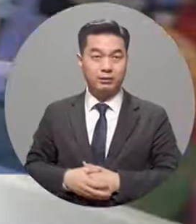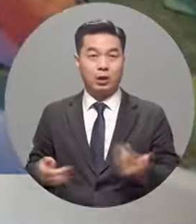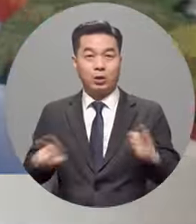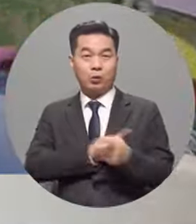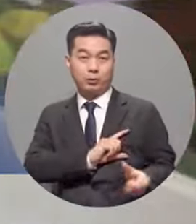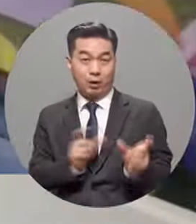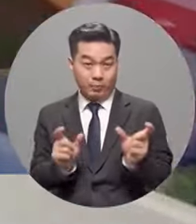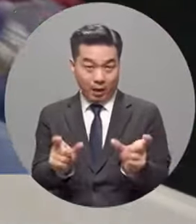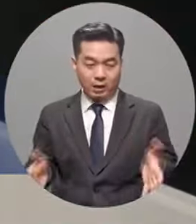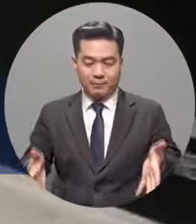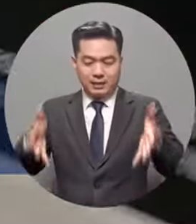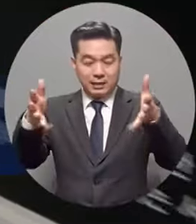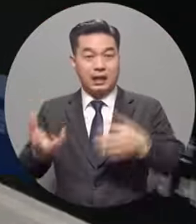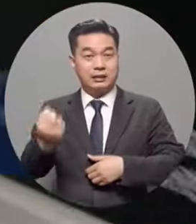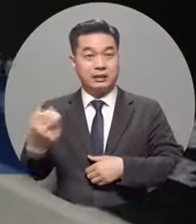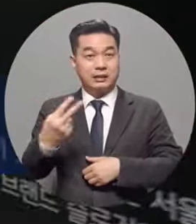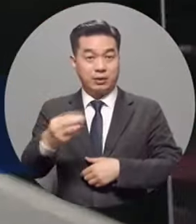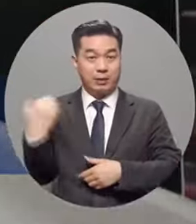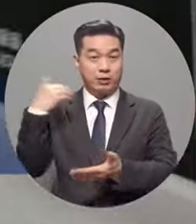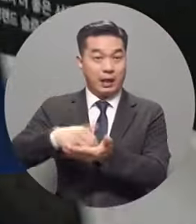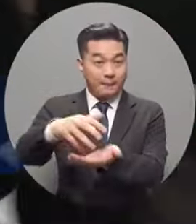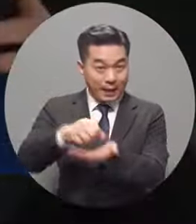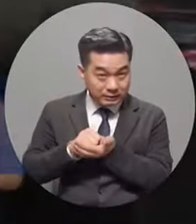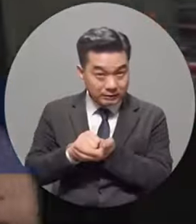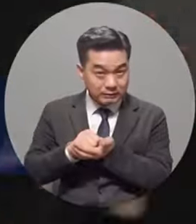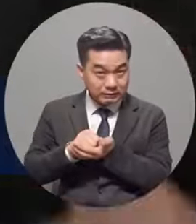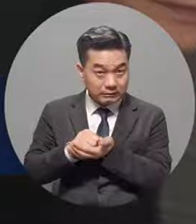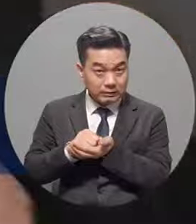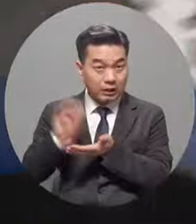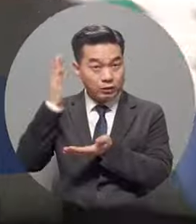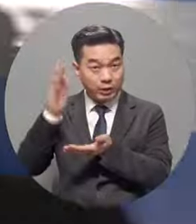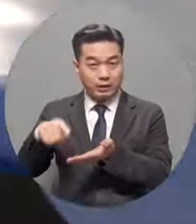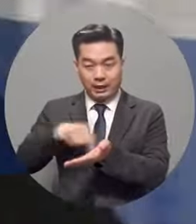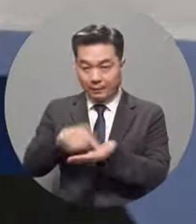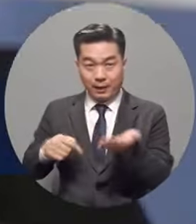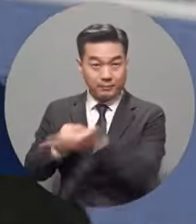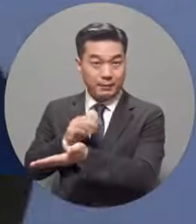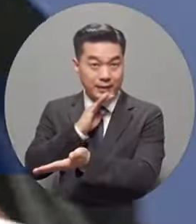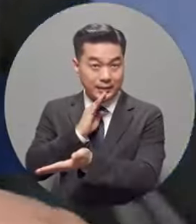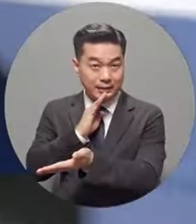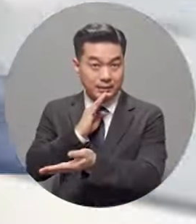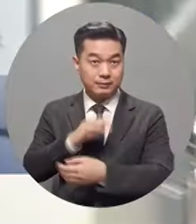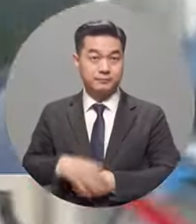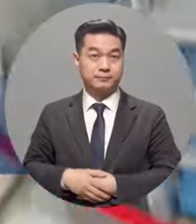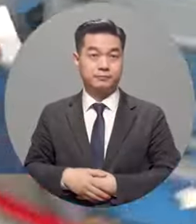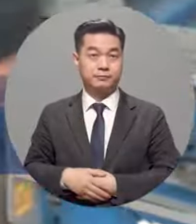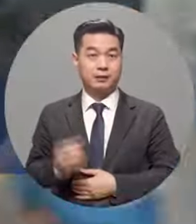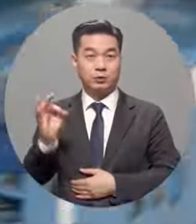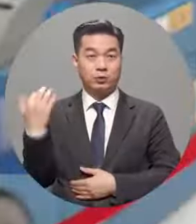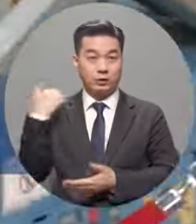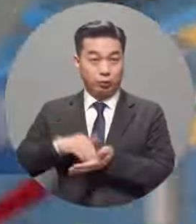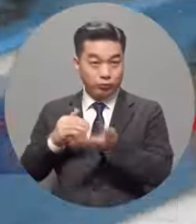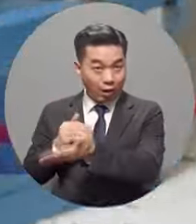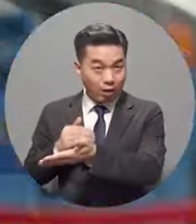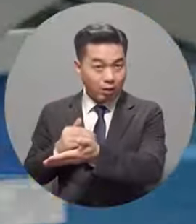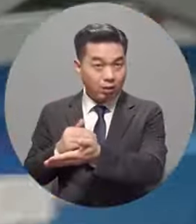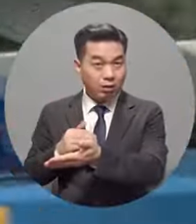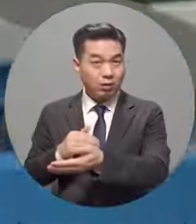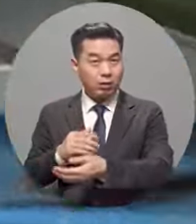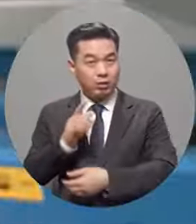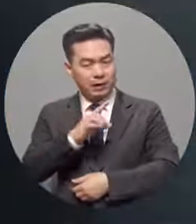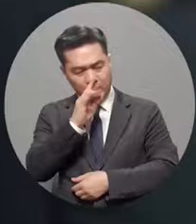있는 빌딩 잠시만요. 2천만 원 받으셔가지고 최근에 김씨한테 돈 드렸나요 다시? 네? 다시 돈 돌려드린 적 있으시나요?